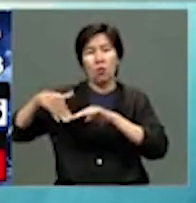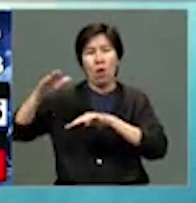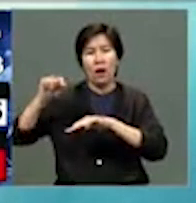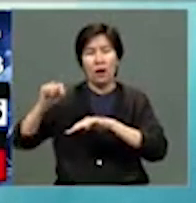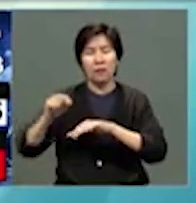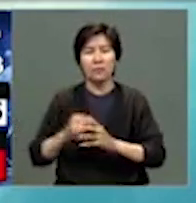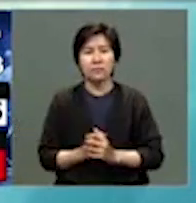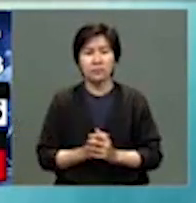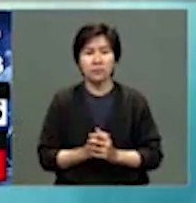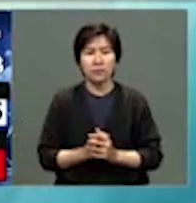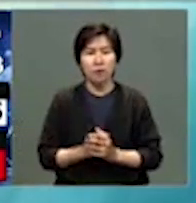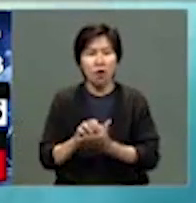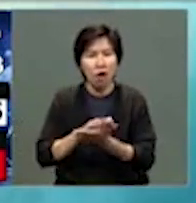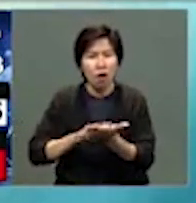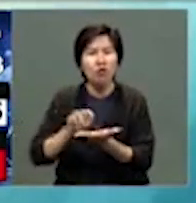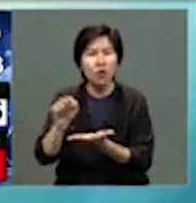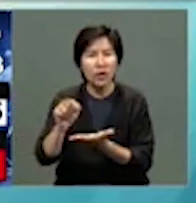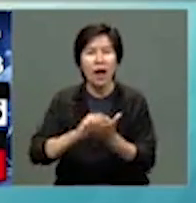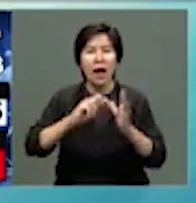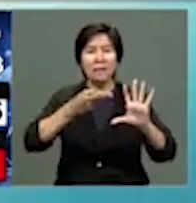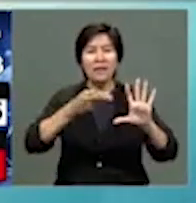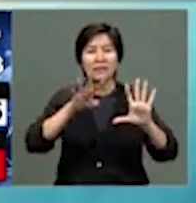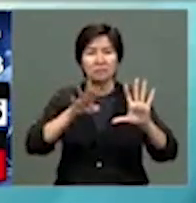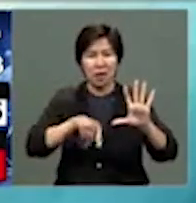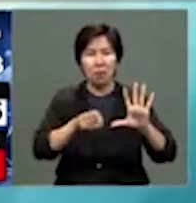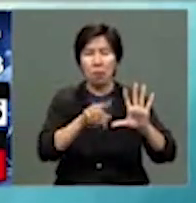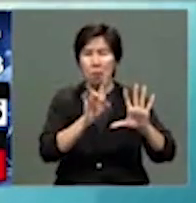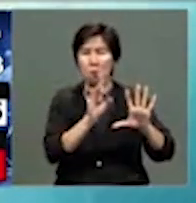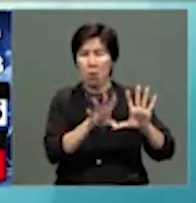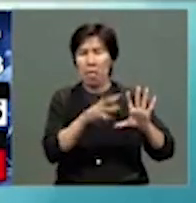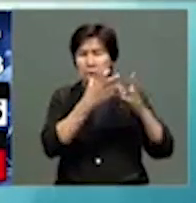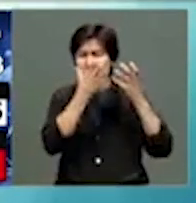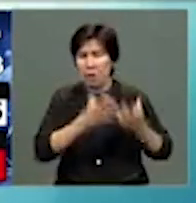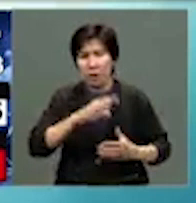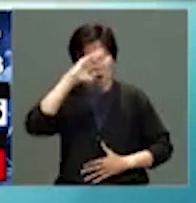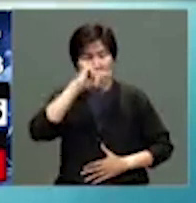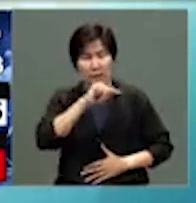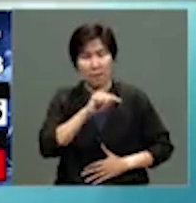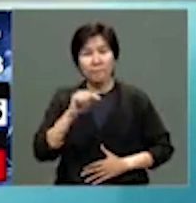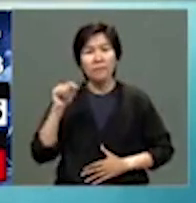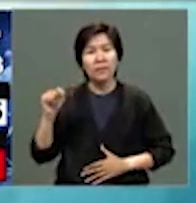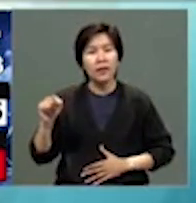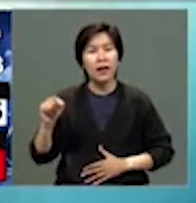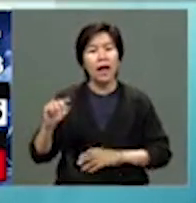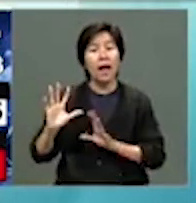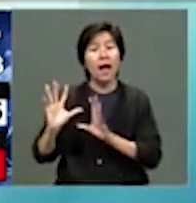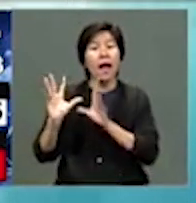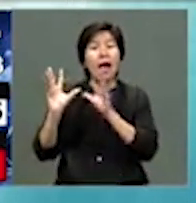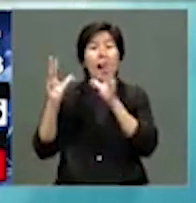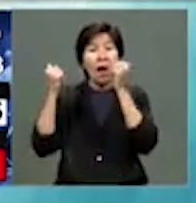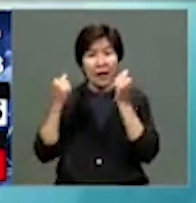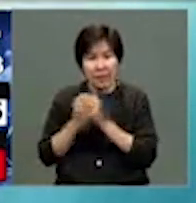เปอร์เซ็นต์นะครับห้าหมื่นสี่พันกว่ารายแล้วก็ก็ดีขึ้นเอาประทานโทษครับไลน์ที่หนักกับหลายที่หนักอยู่ที่5,000ได้สูญ 7%ลายที่หายนี่ก็คือ 3 3ล้าน 6แสนกว่าก็คือ